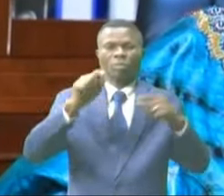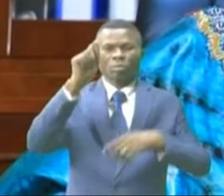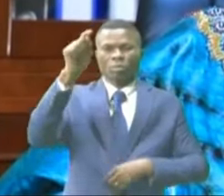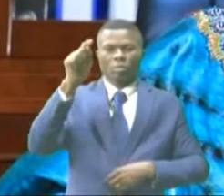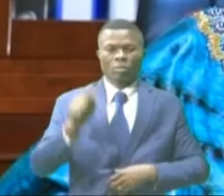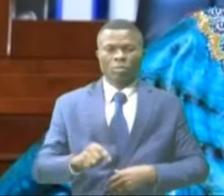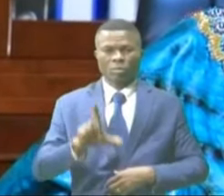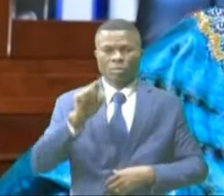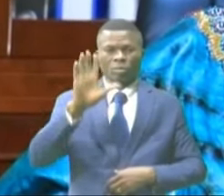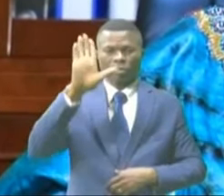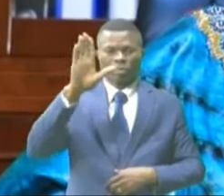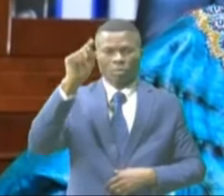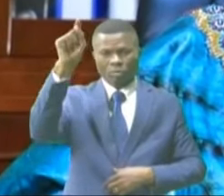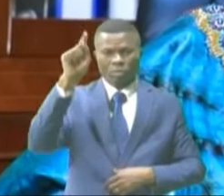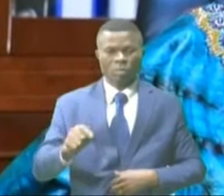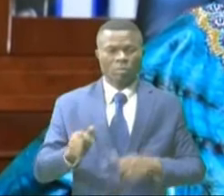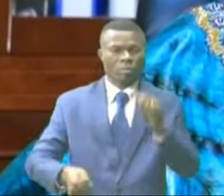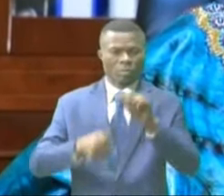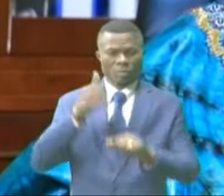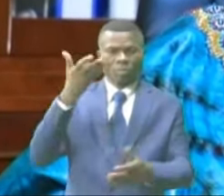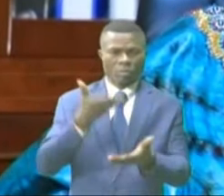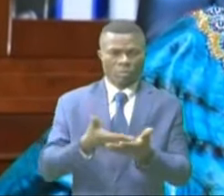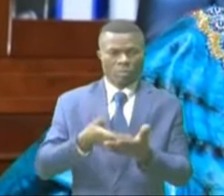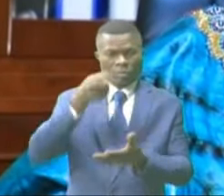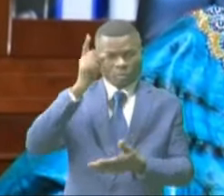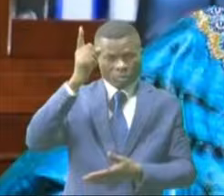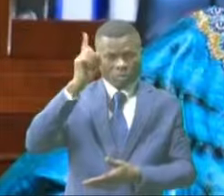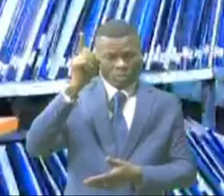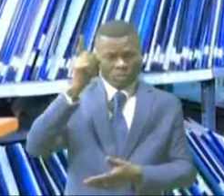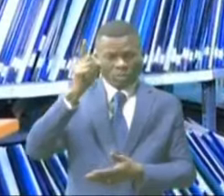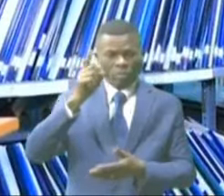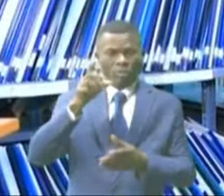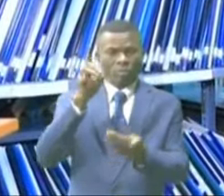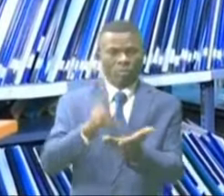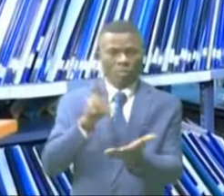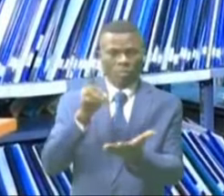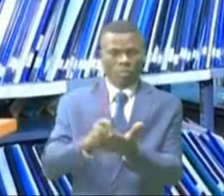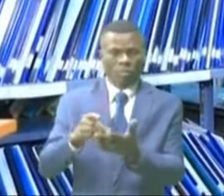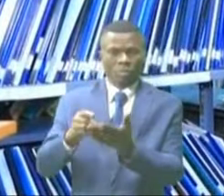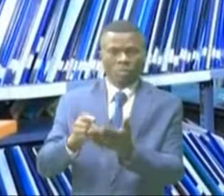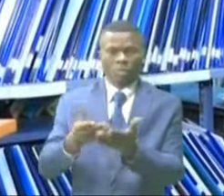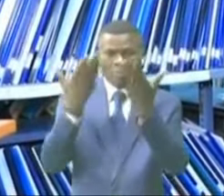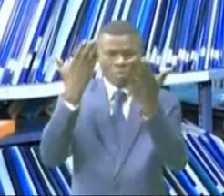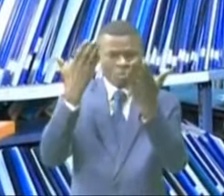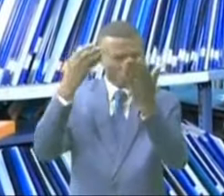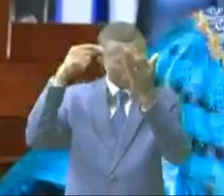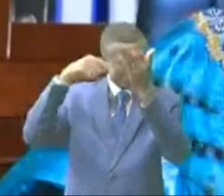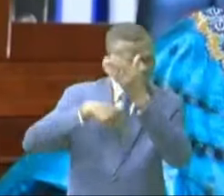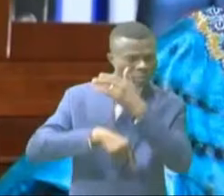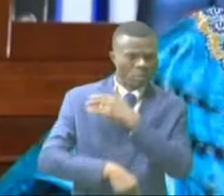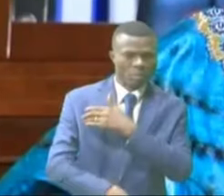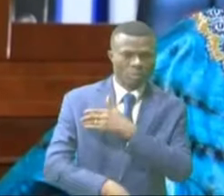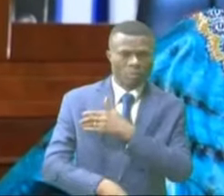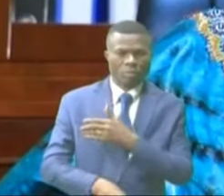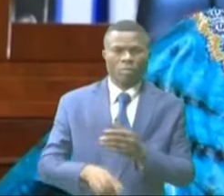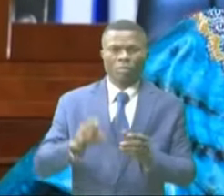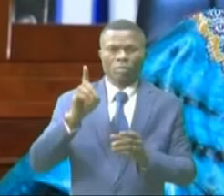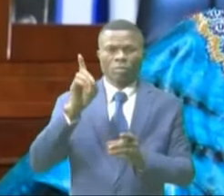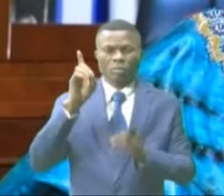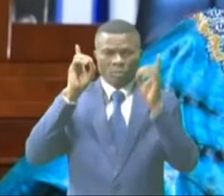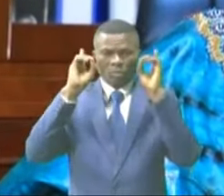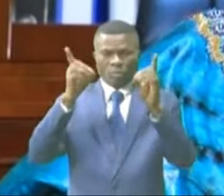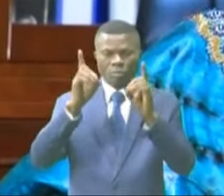les 25 lauréats, qui sont les premiers diplômés d'études approfondies en didactique